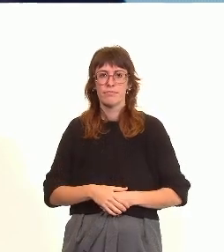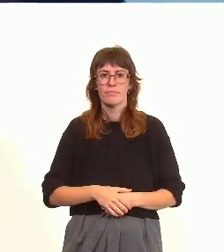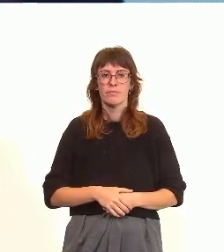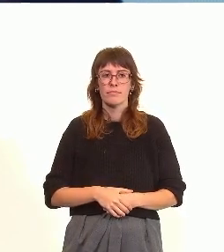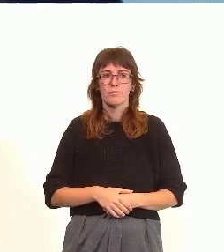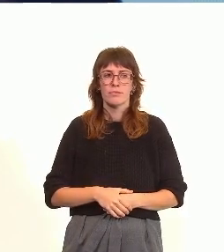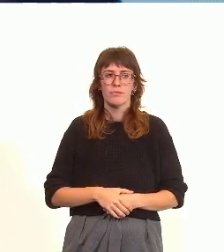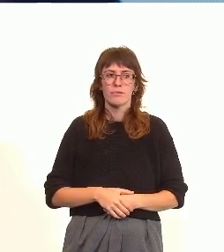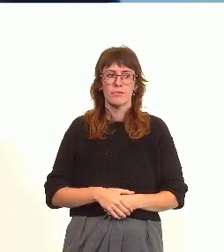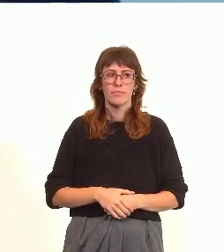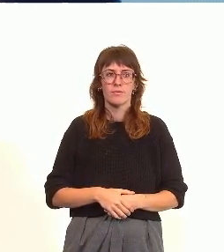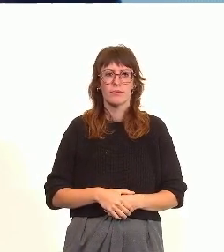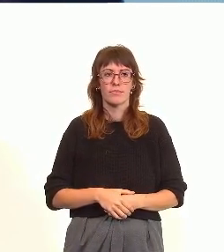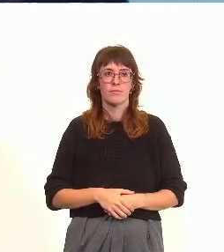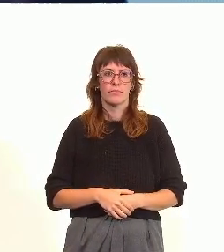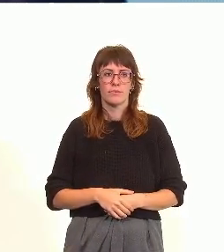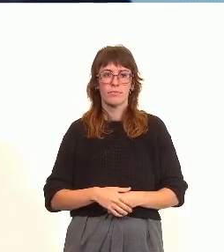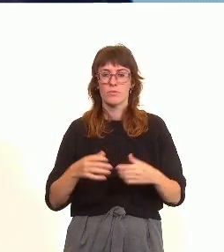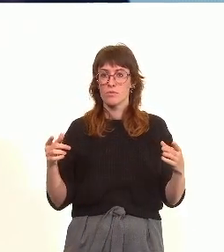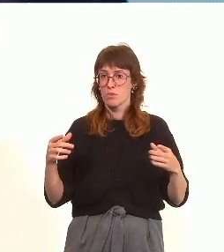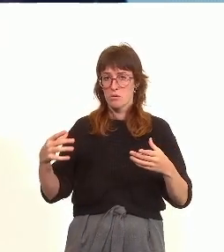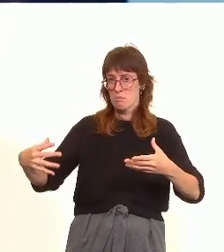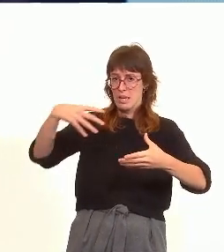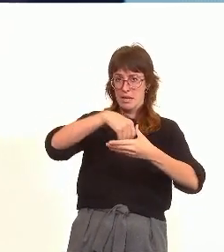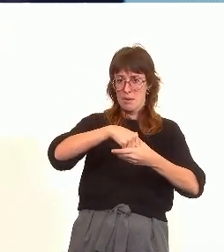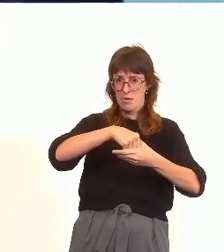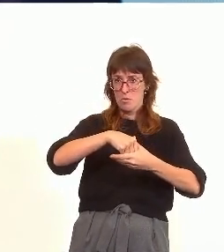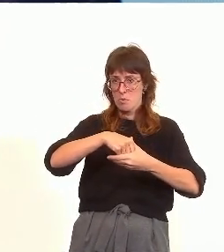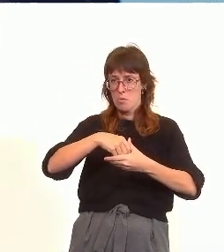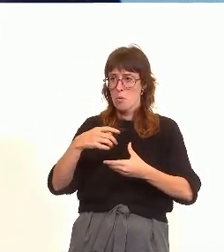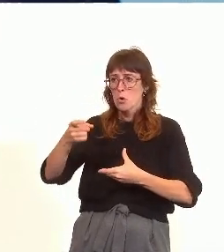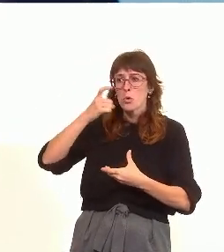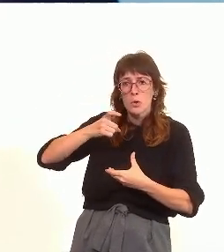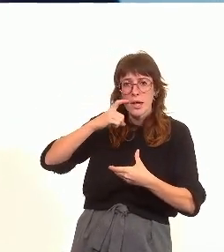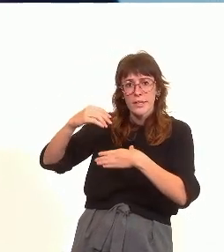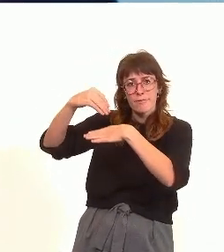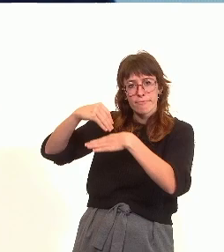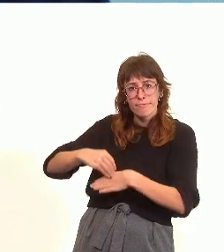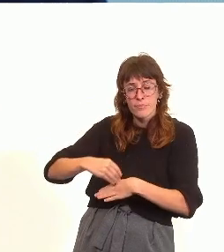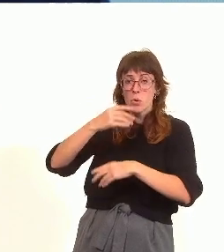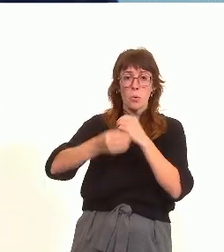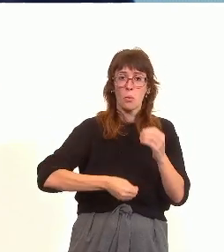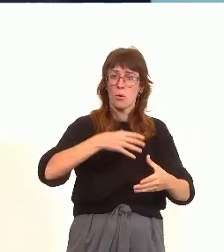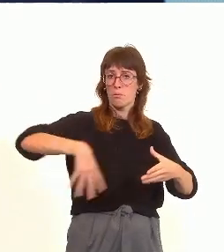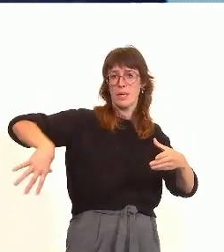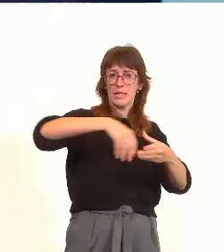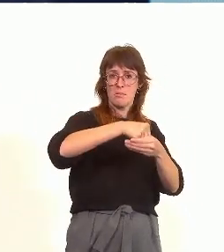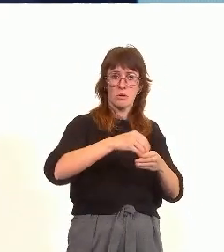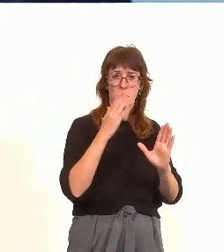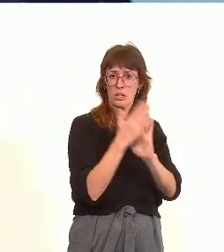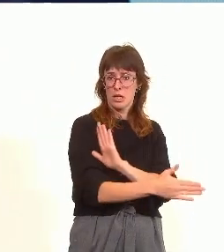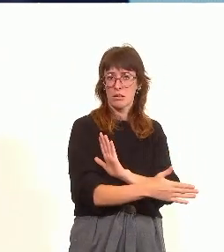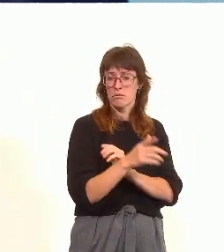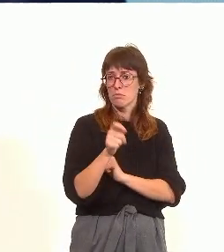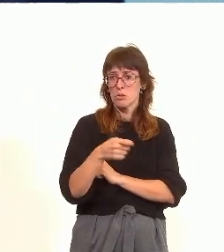Chacun articule son action par rapport au niveau de responsabilité qui est le sien. Et je pense qu'il nous faut constamment avoir cette parole des représentants et